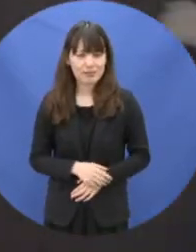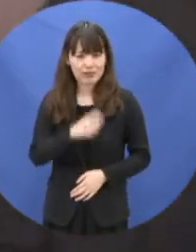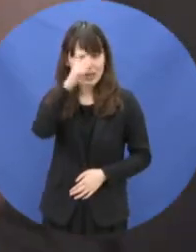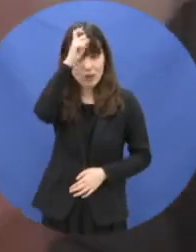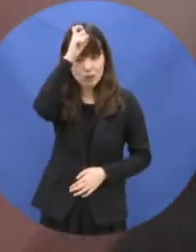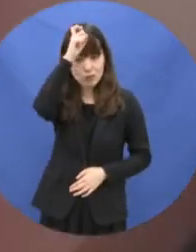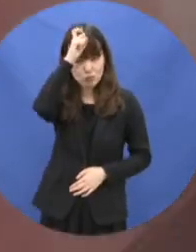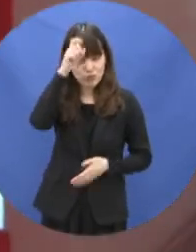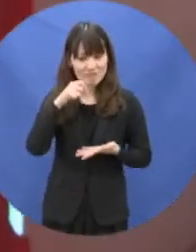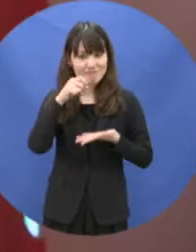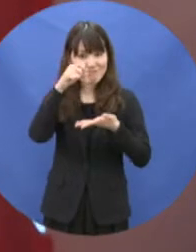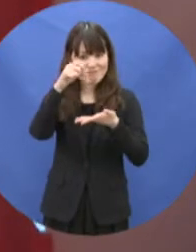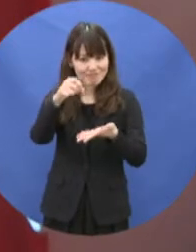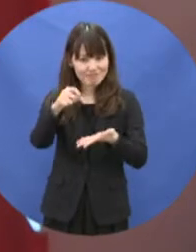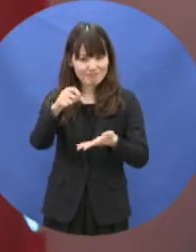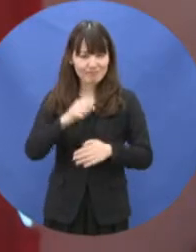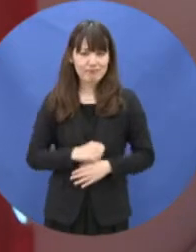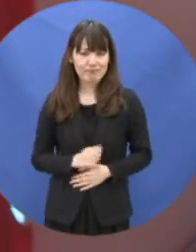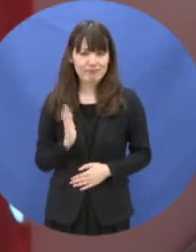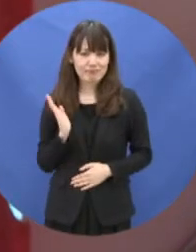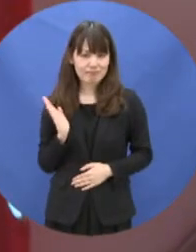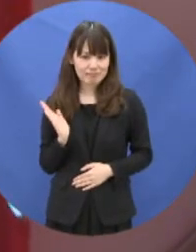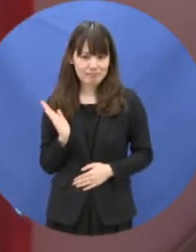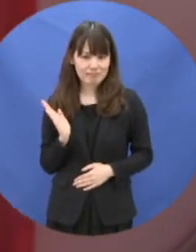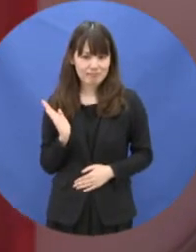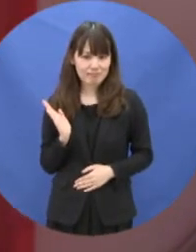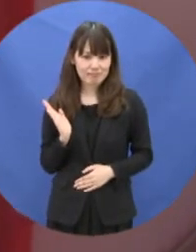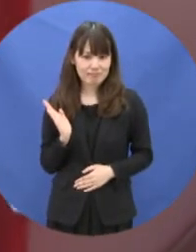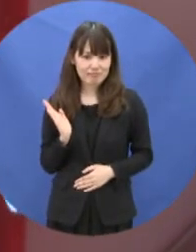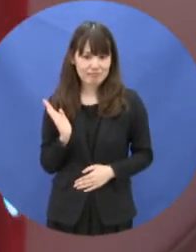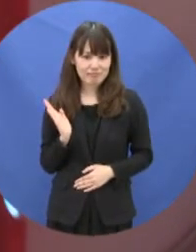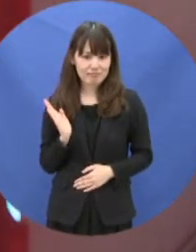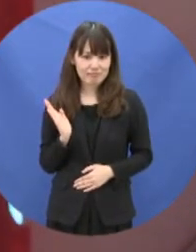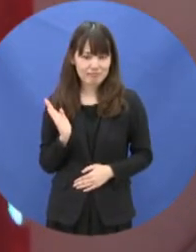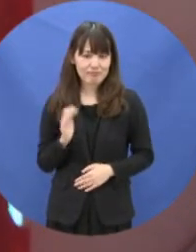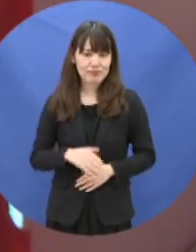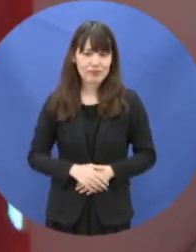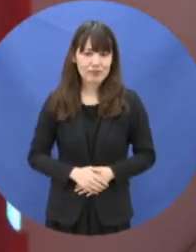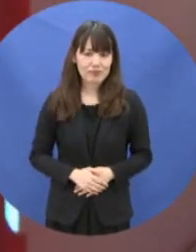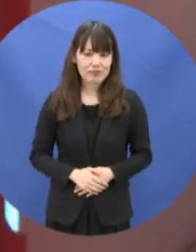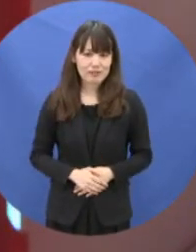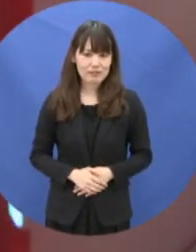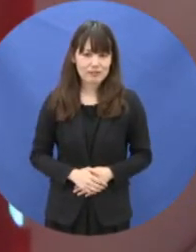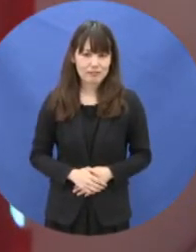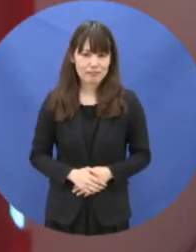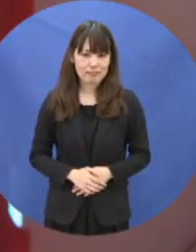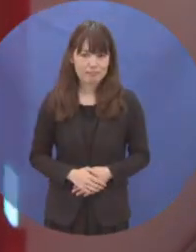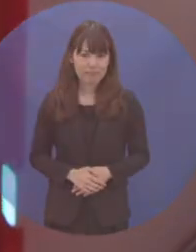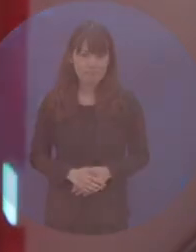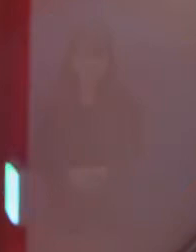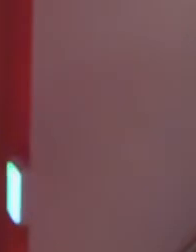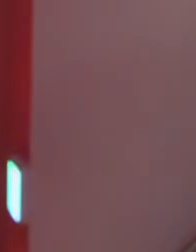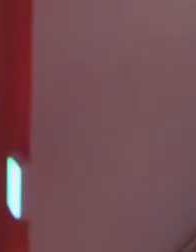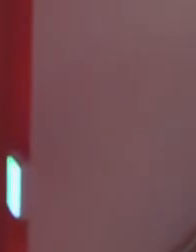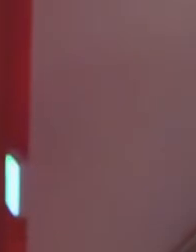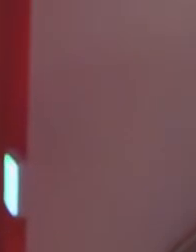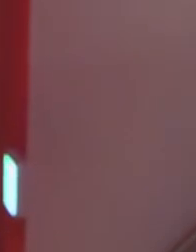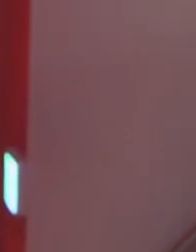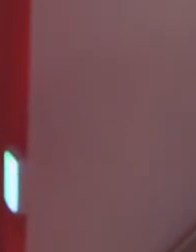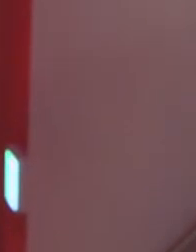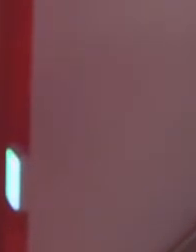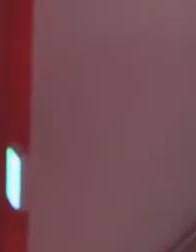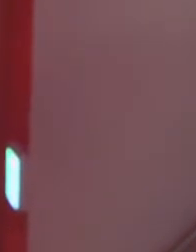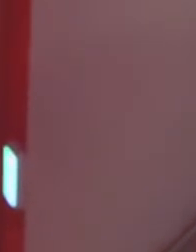で問題です、 はい、 この生命の木は上に行くにつれて進化しています。では一番上